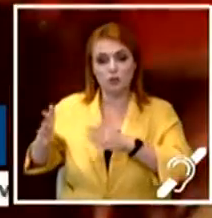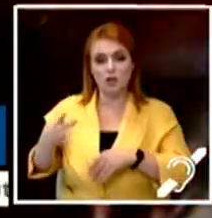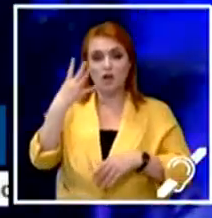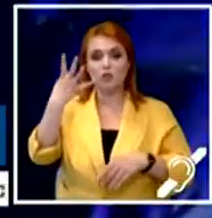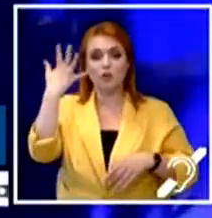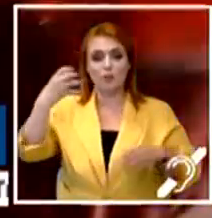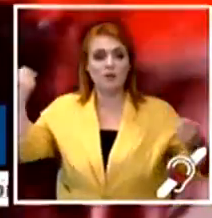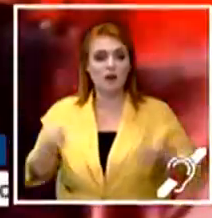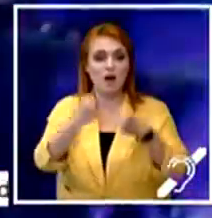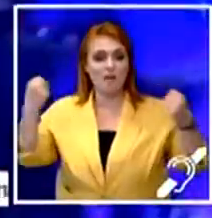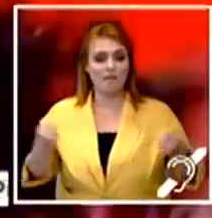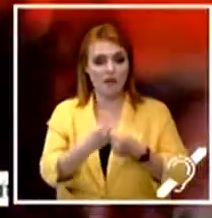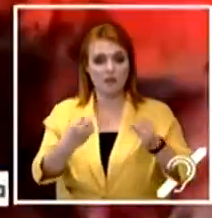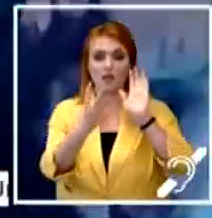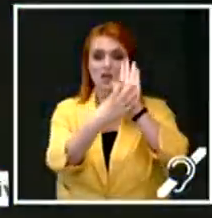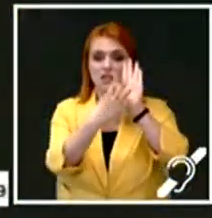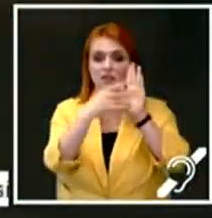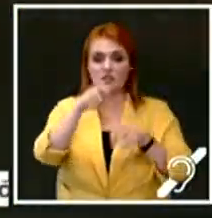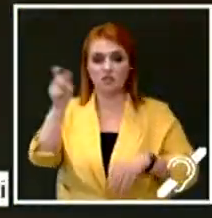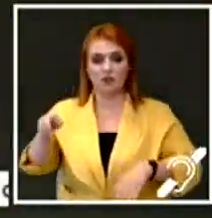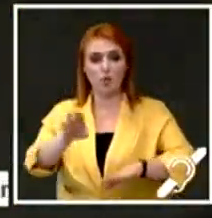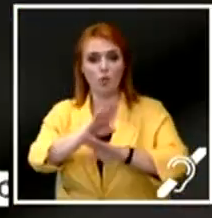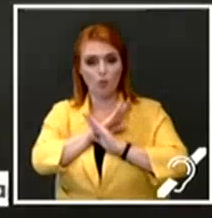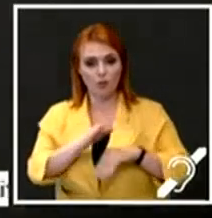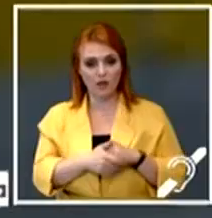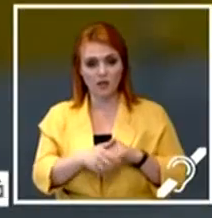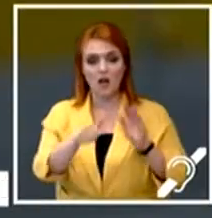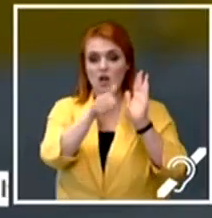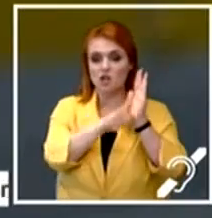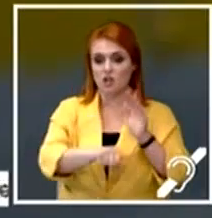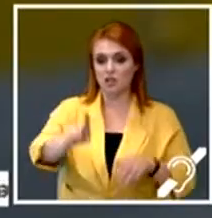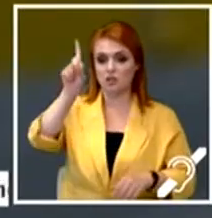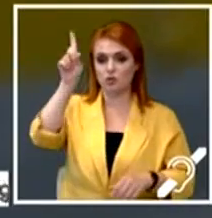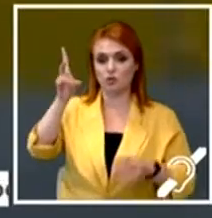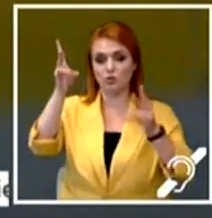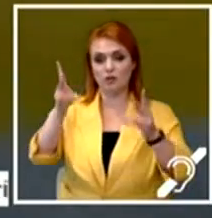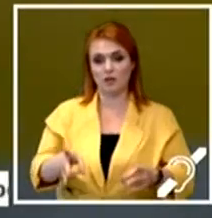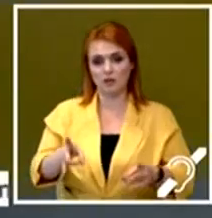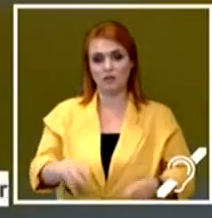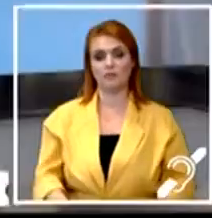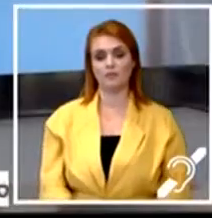46 de accidente rutiere, 9 persoane au murit, iar alte 61 au fost rănite.